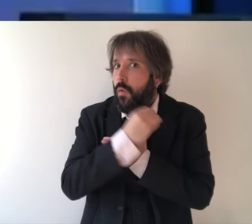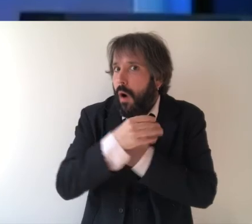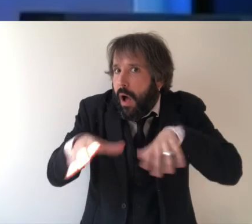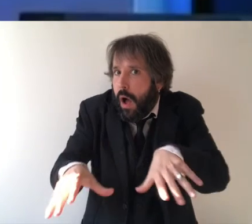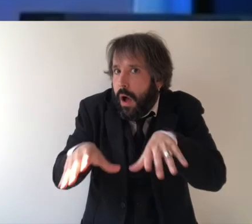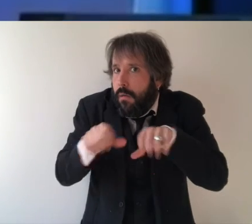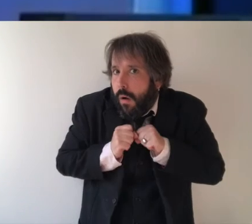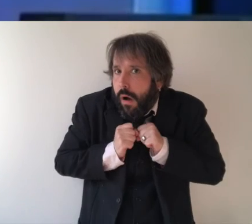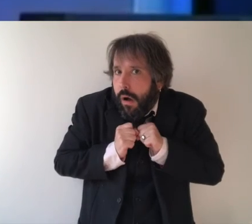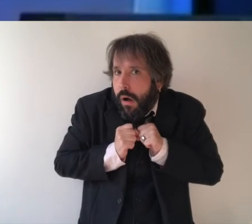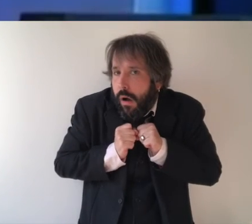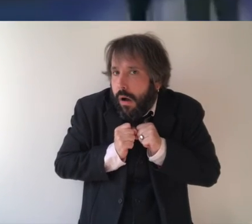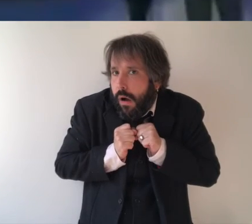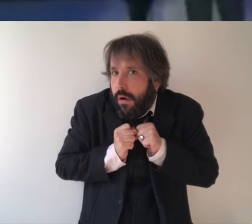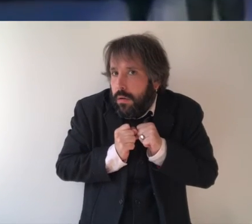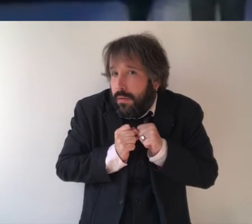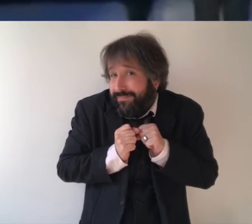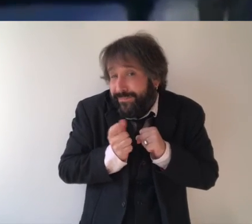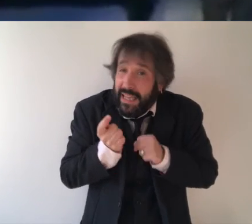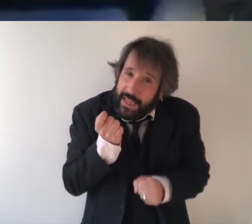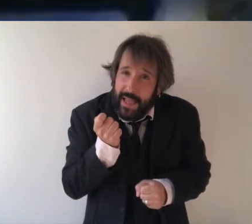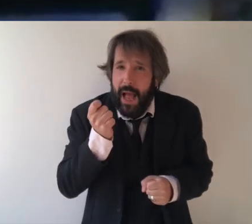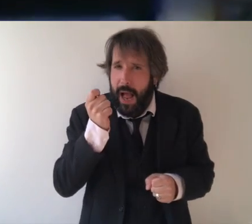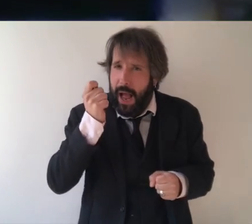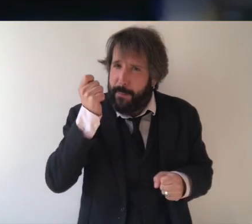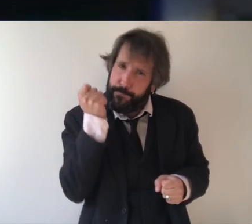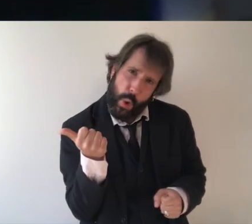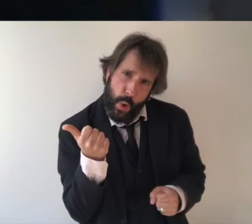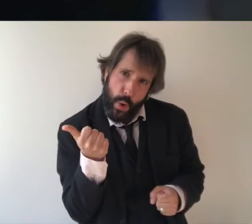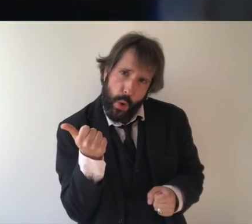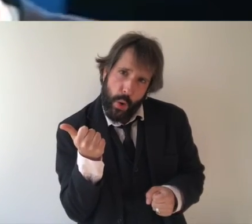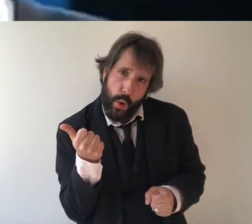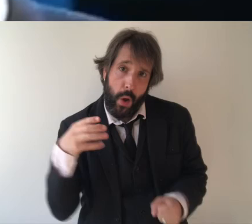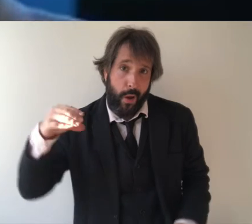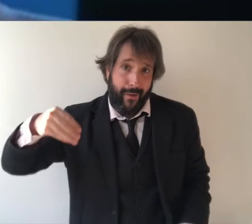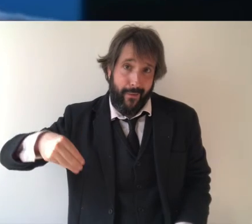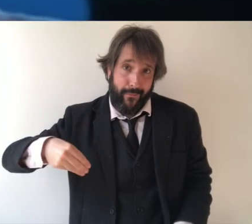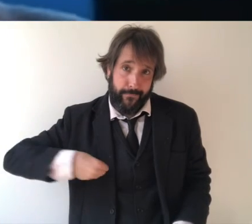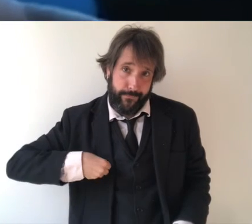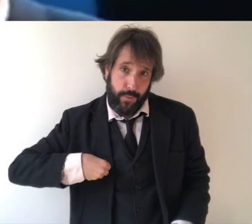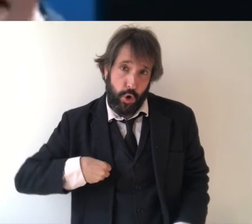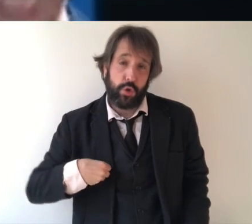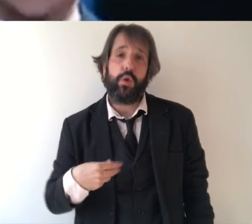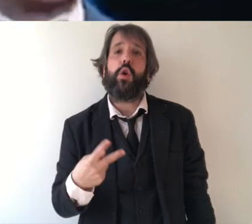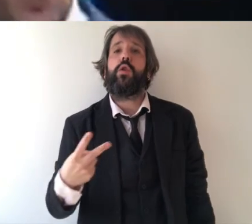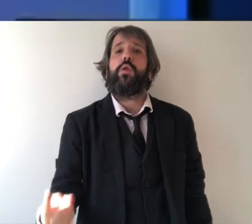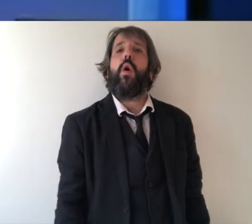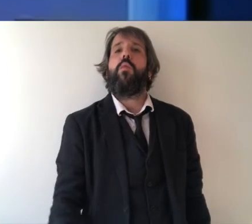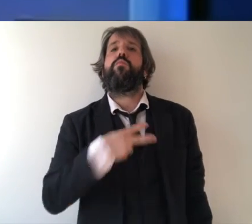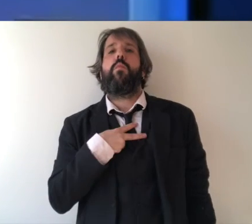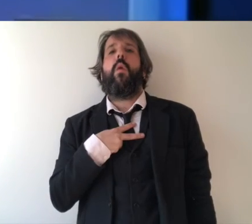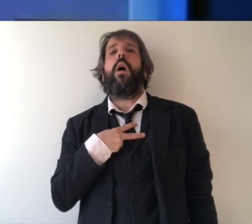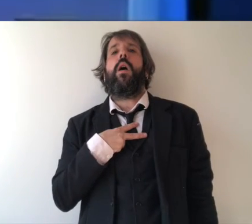Dehors, tu vas avoir si froid. C'est un peu à